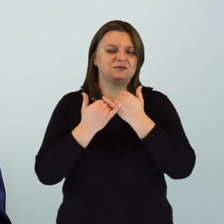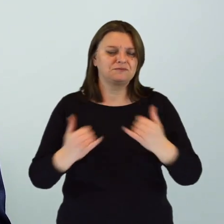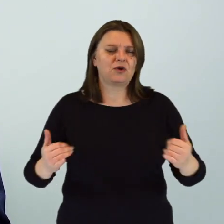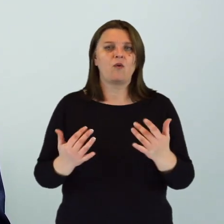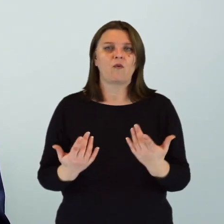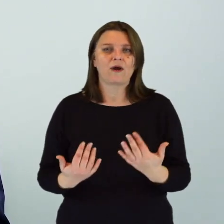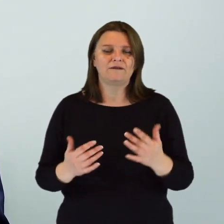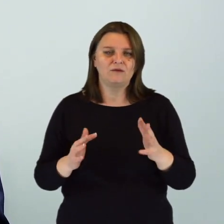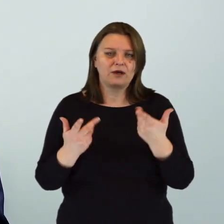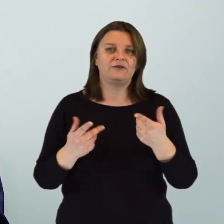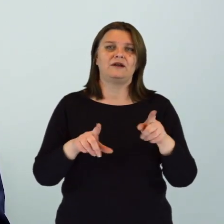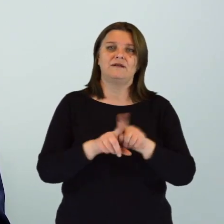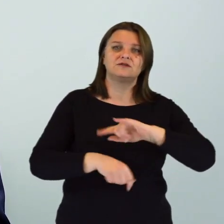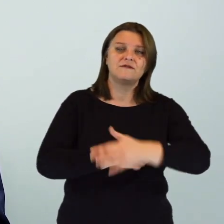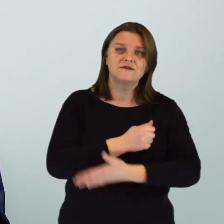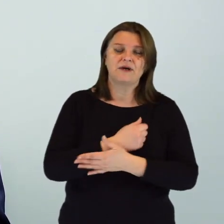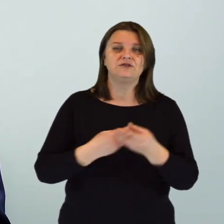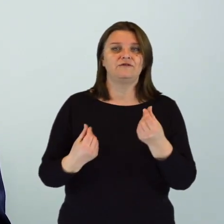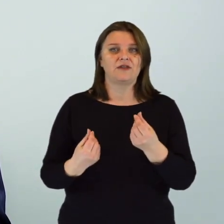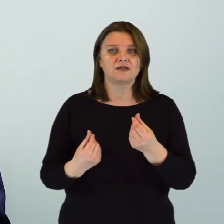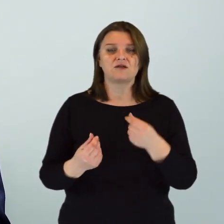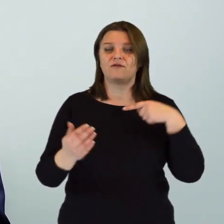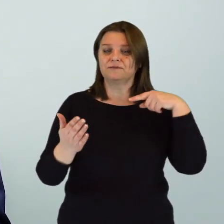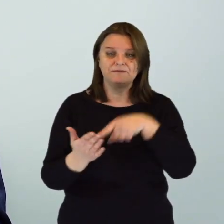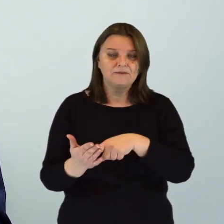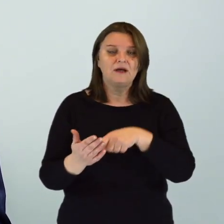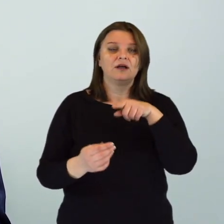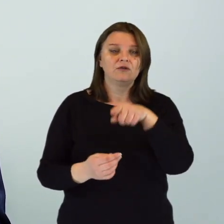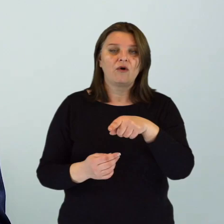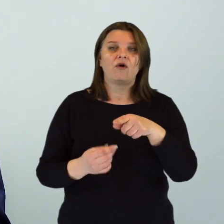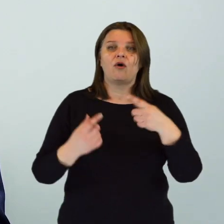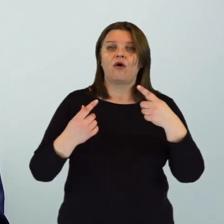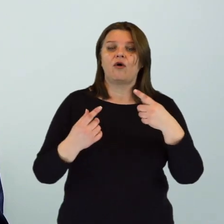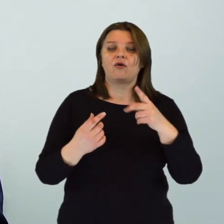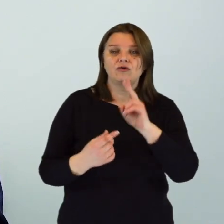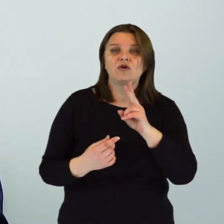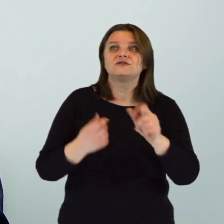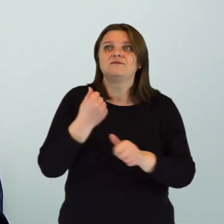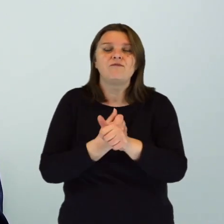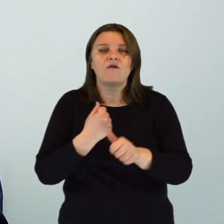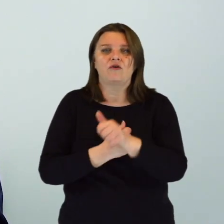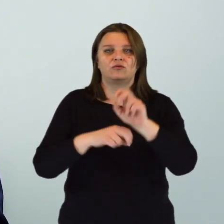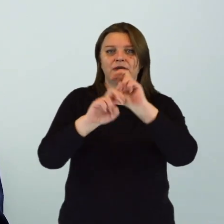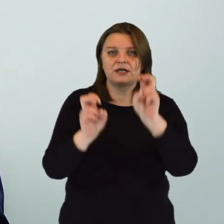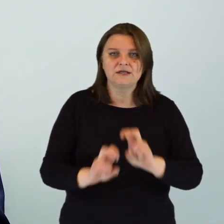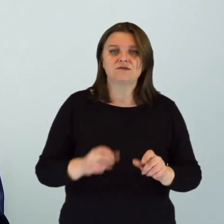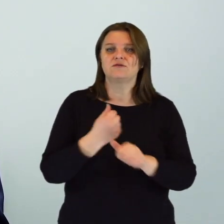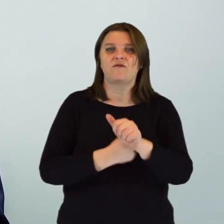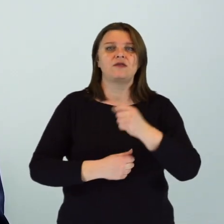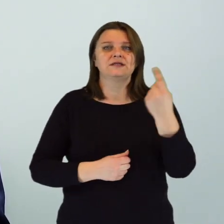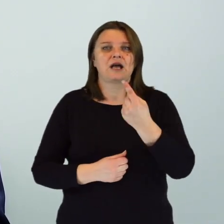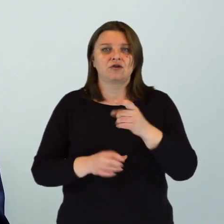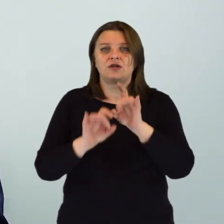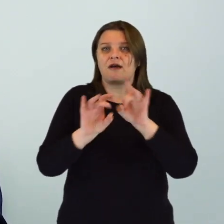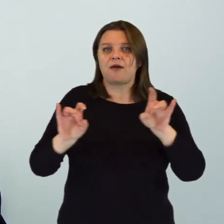żeby różnego rodzaju ułatwienia, ale także wsparcie finansowe trafiało do tych, którzy z powodu kryzysu, z